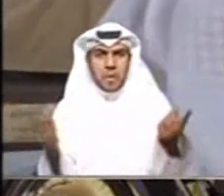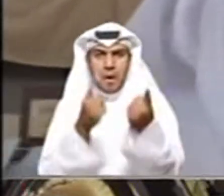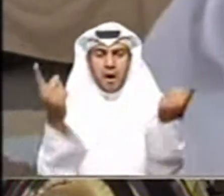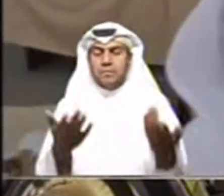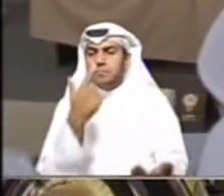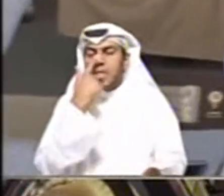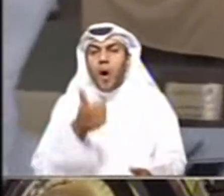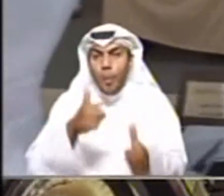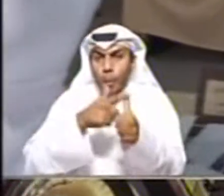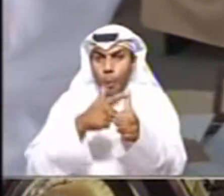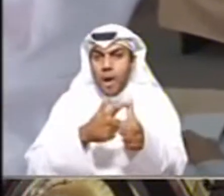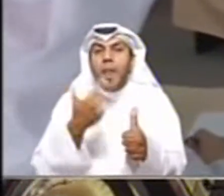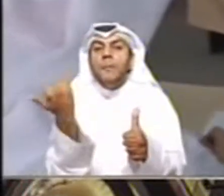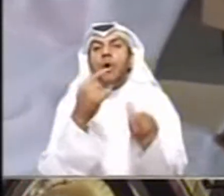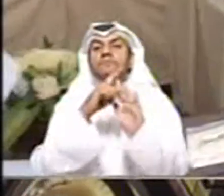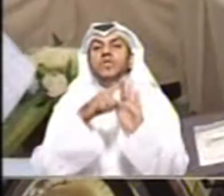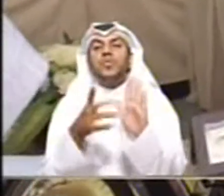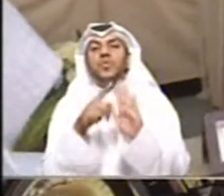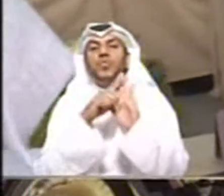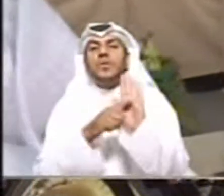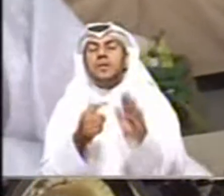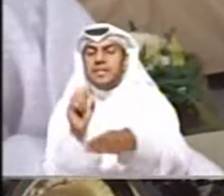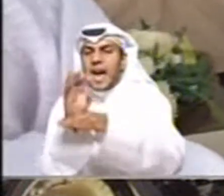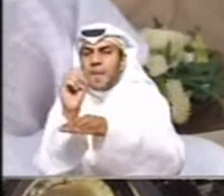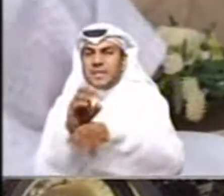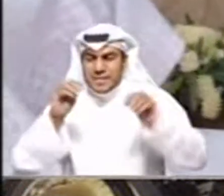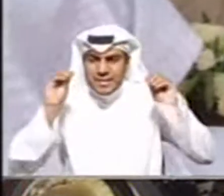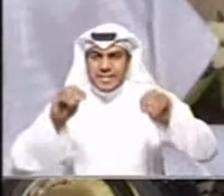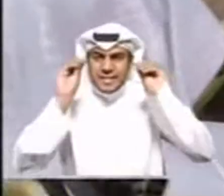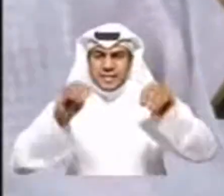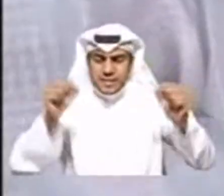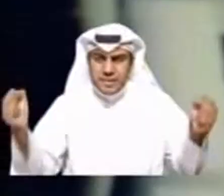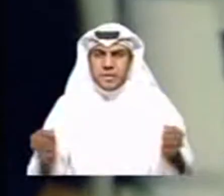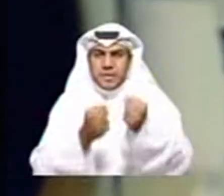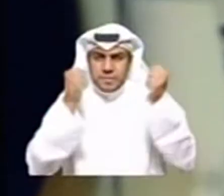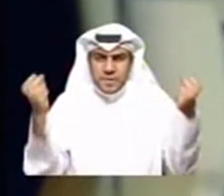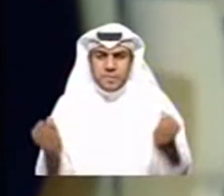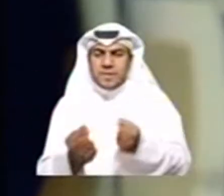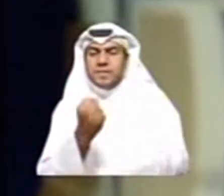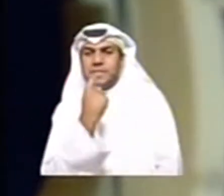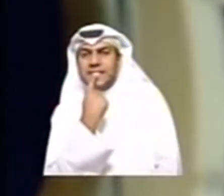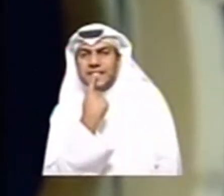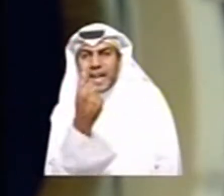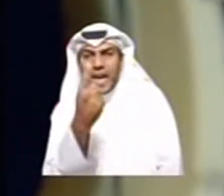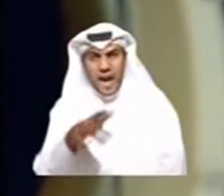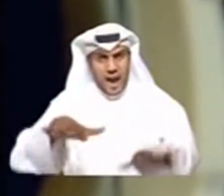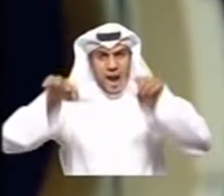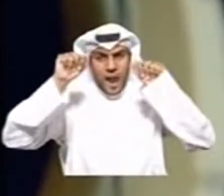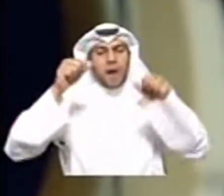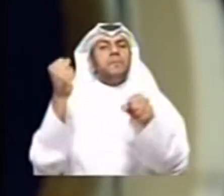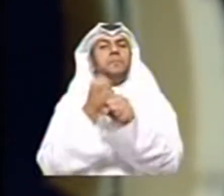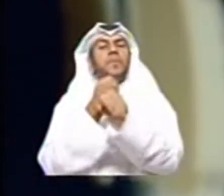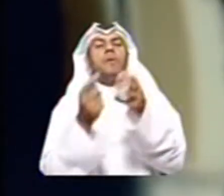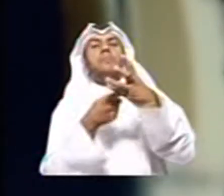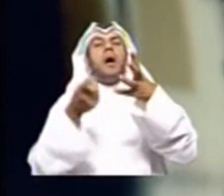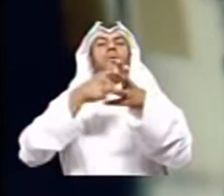النقاط المهمة اللي ممكن إن شاء الله الحملة تؤتي ثمارها وتنجح بإذن الله. لا شك بأن الدولة تهتم اهتمام خاص في ذوي الاحتياجات